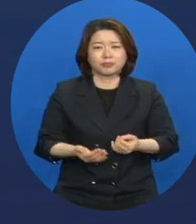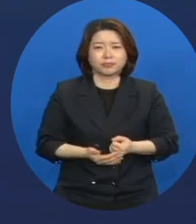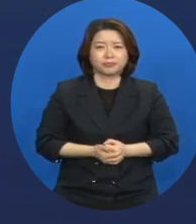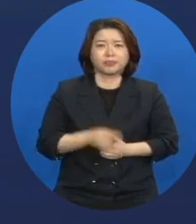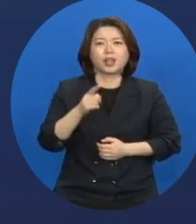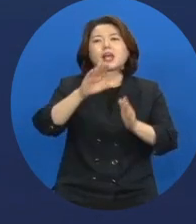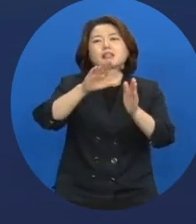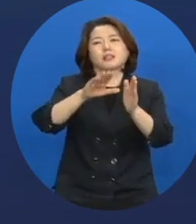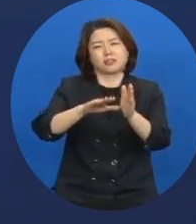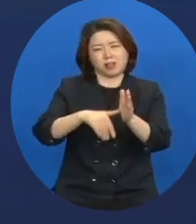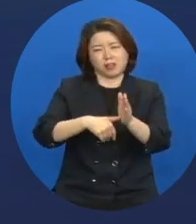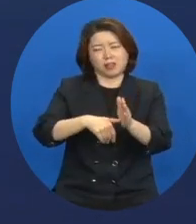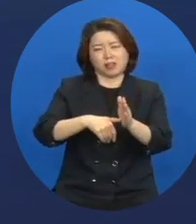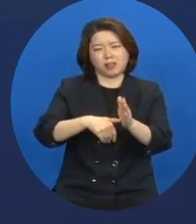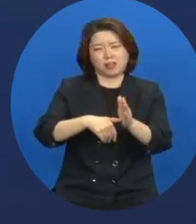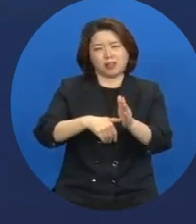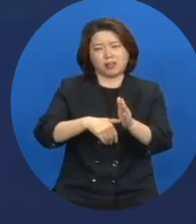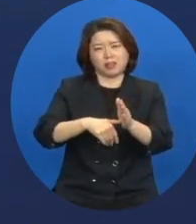그때서야